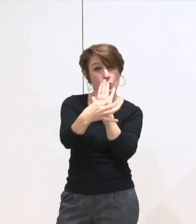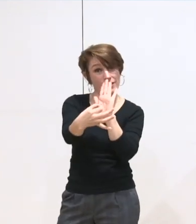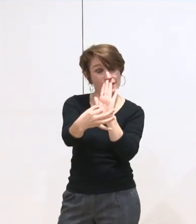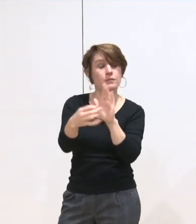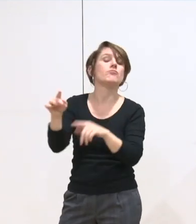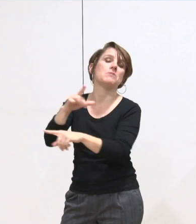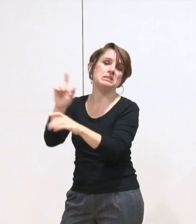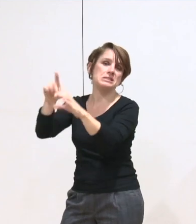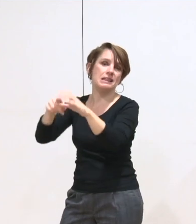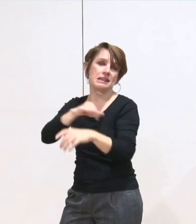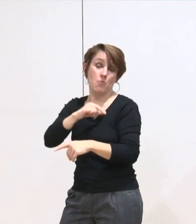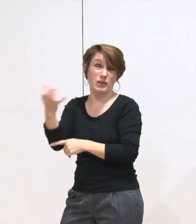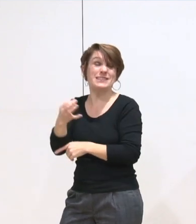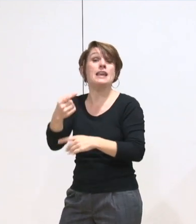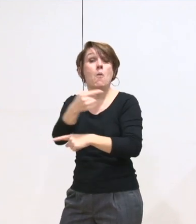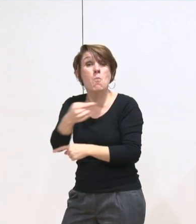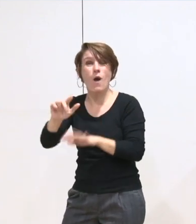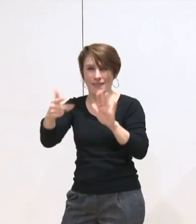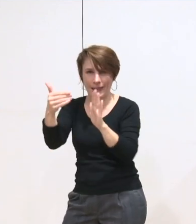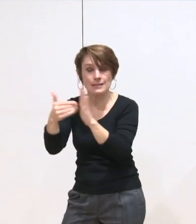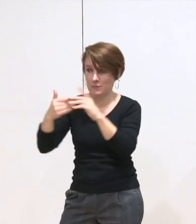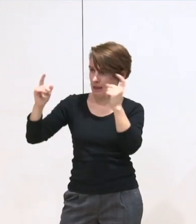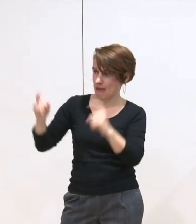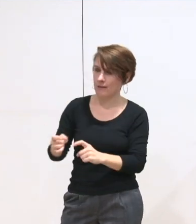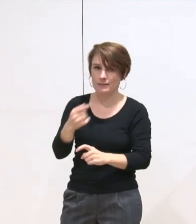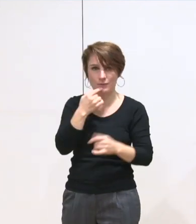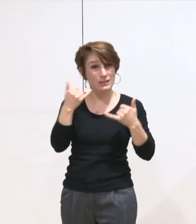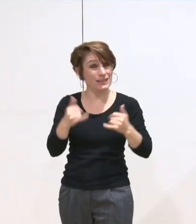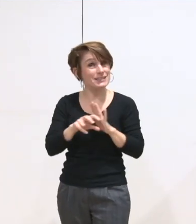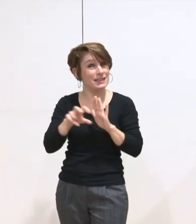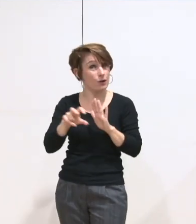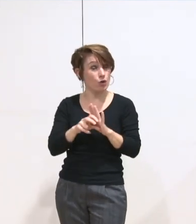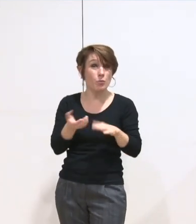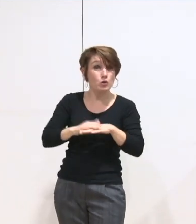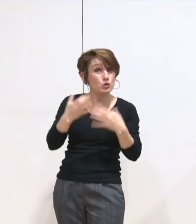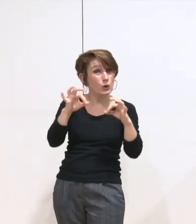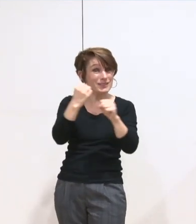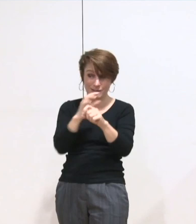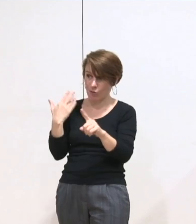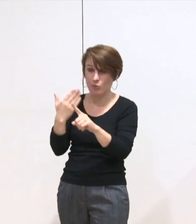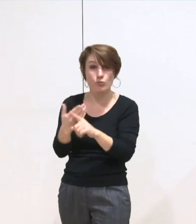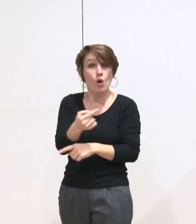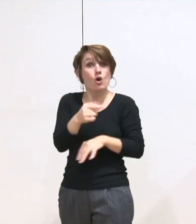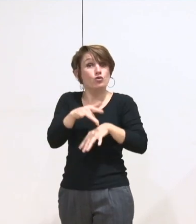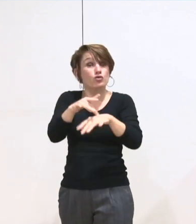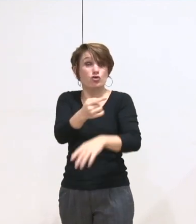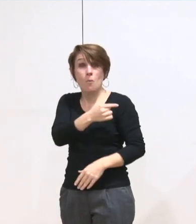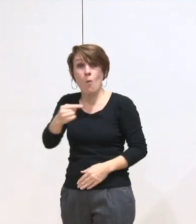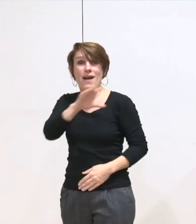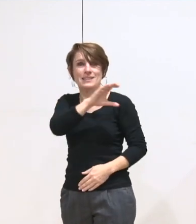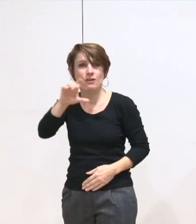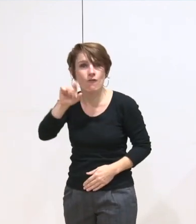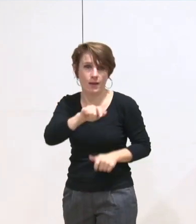syndicats de police. À Grenoble, nous avons perdu 120 policiers nationaux en 10 ans. Et au rythme actuel des